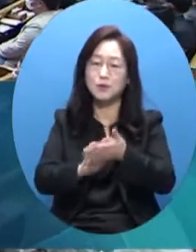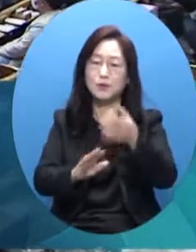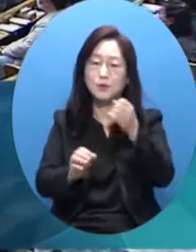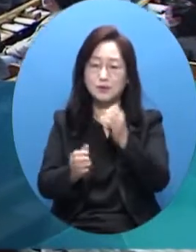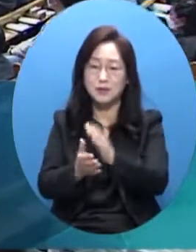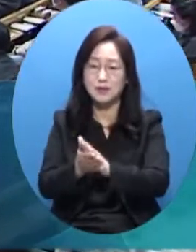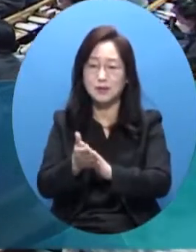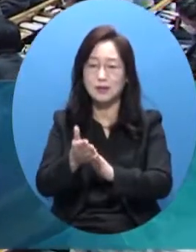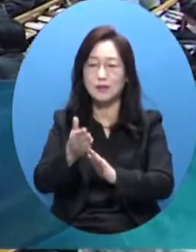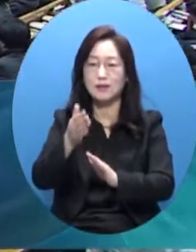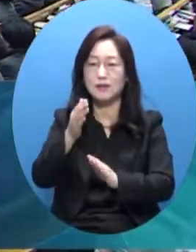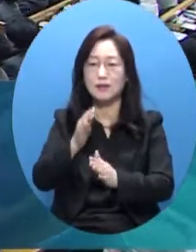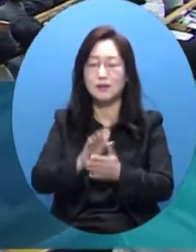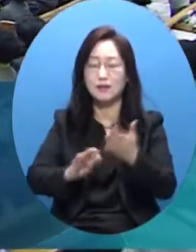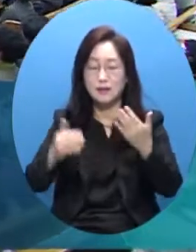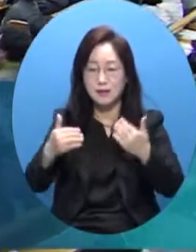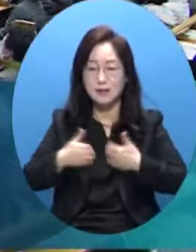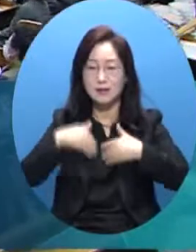뿜어보다